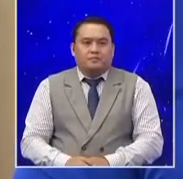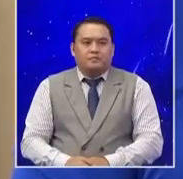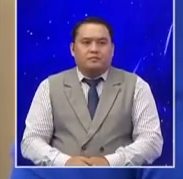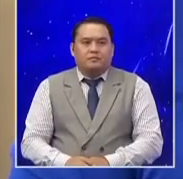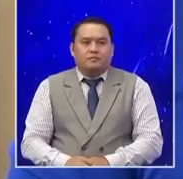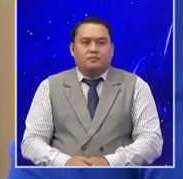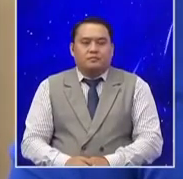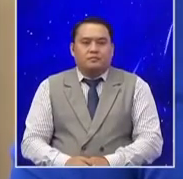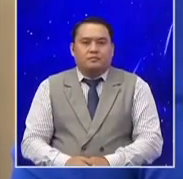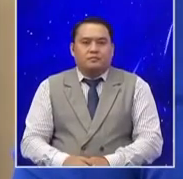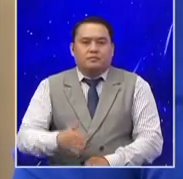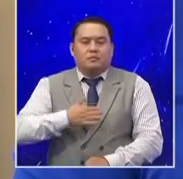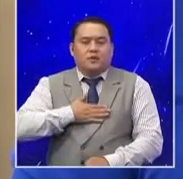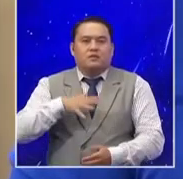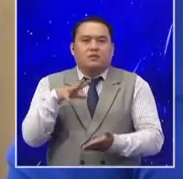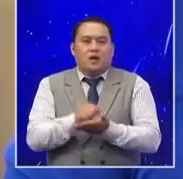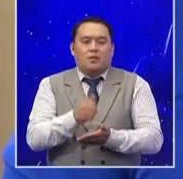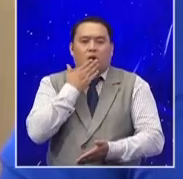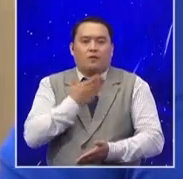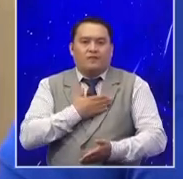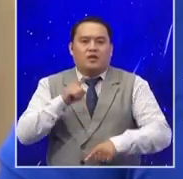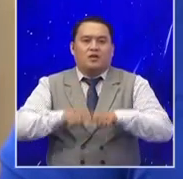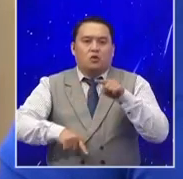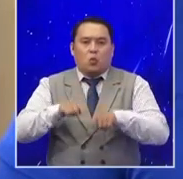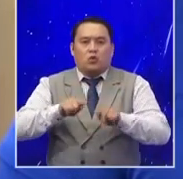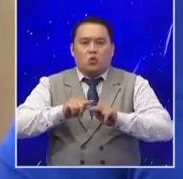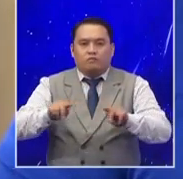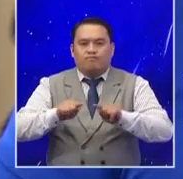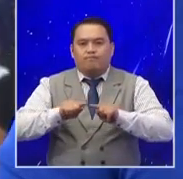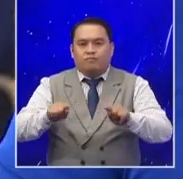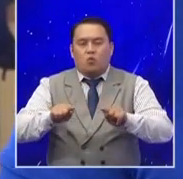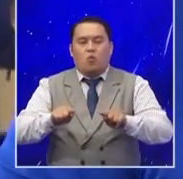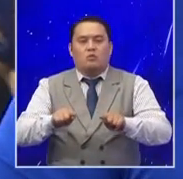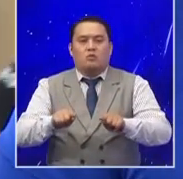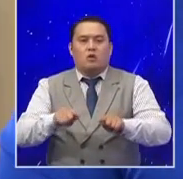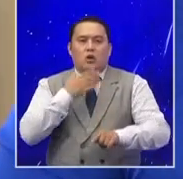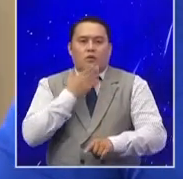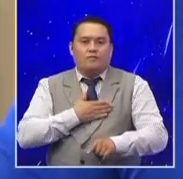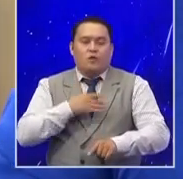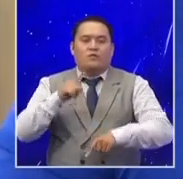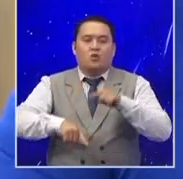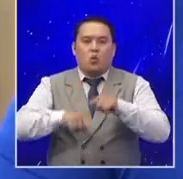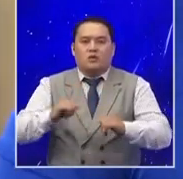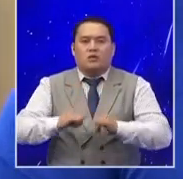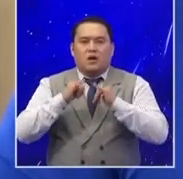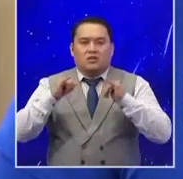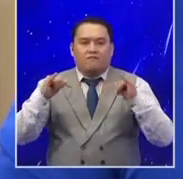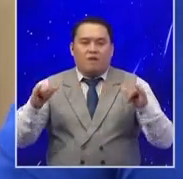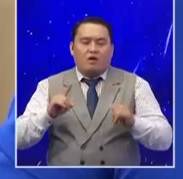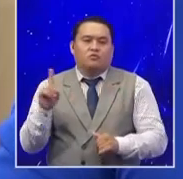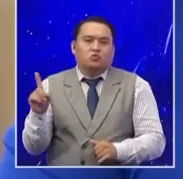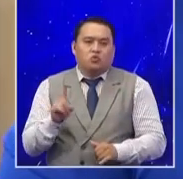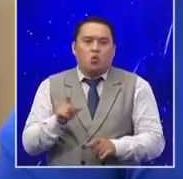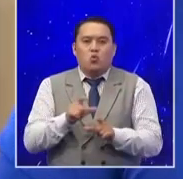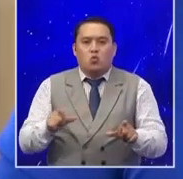занимаемся патриотической деятельностью, прививаем детям любовь к родине, развиваем их, чтобы максимальное